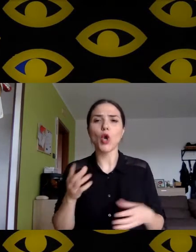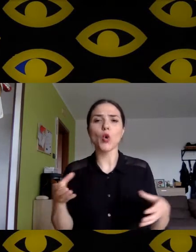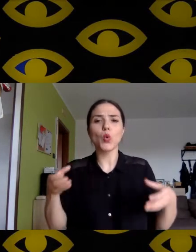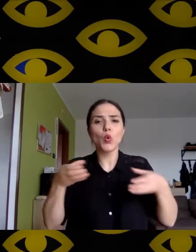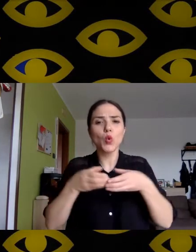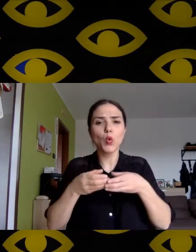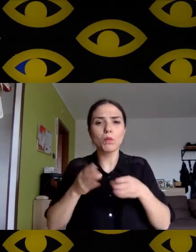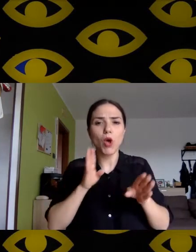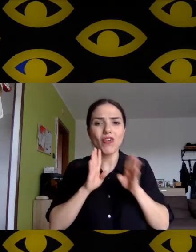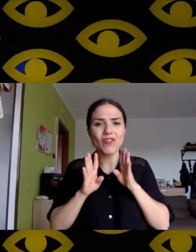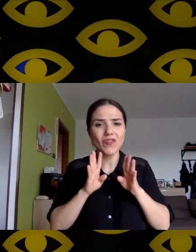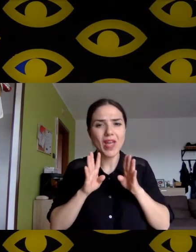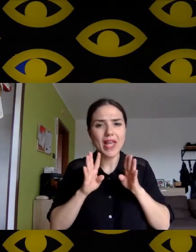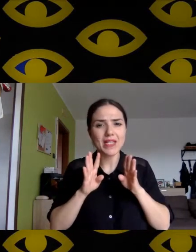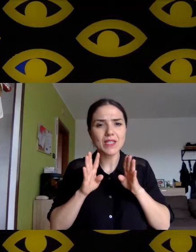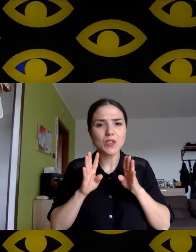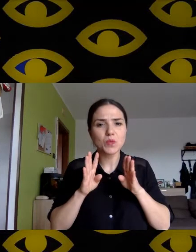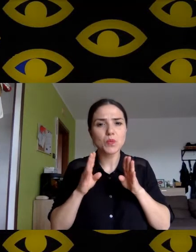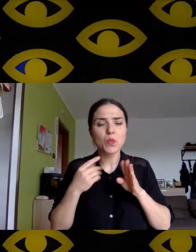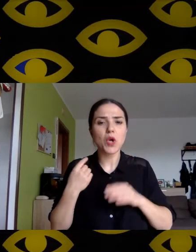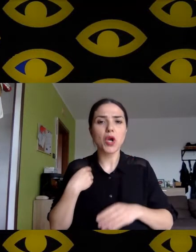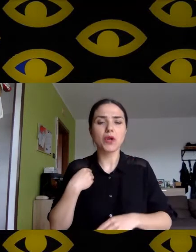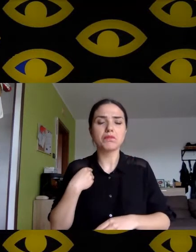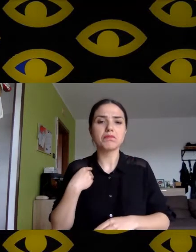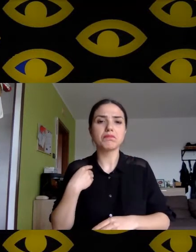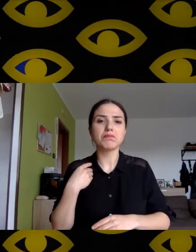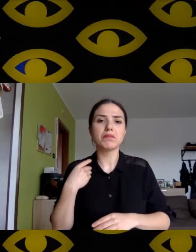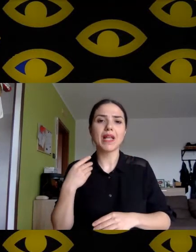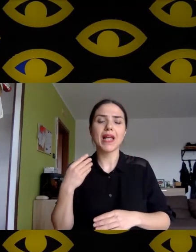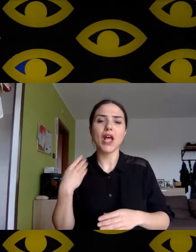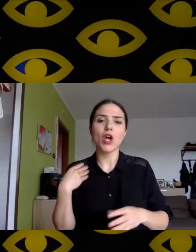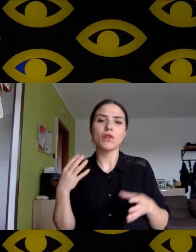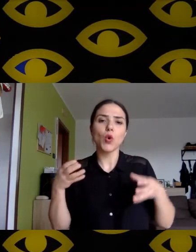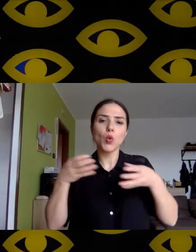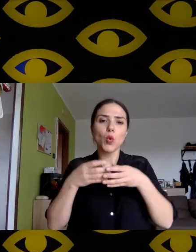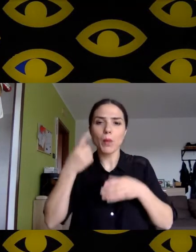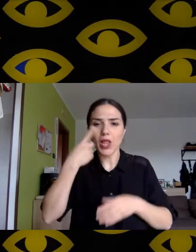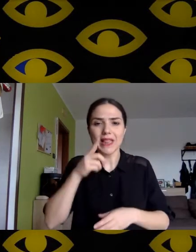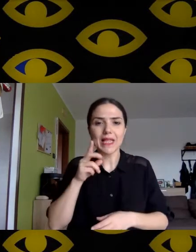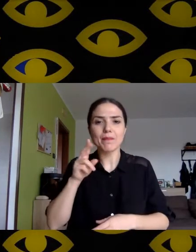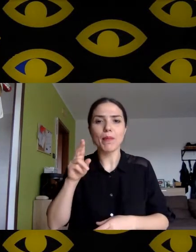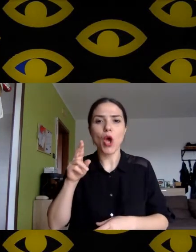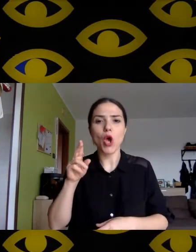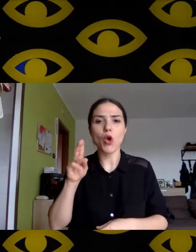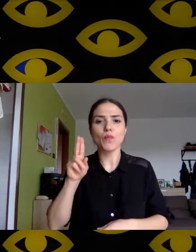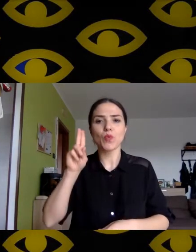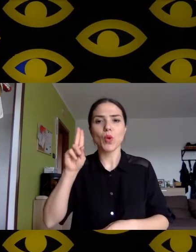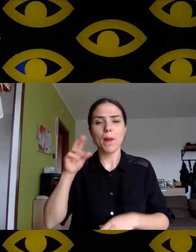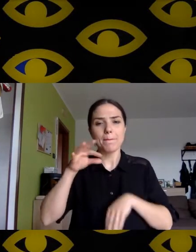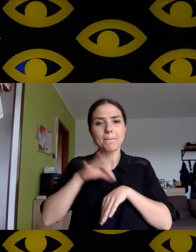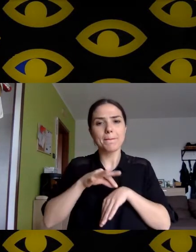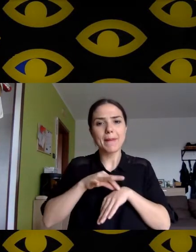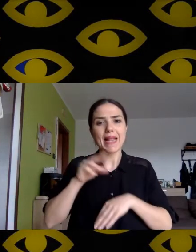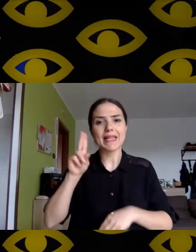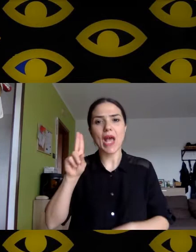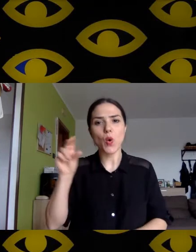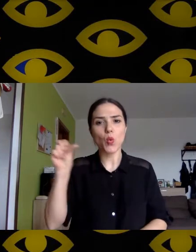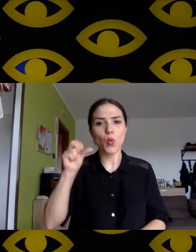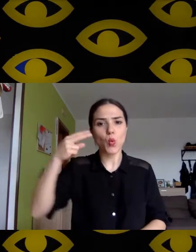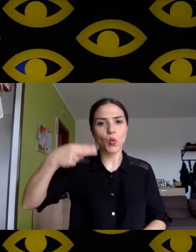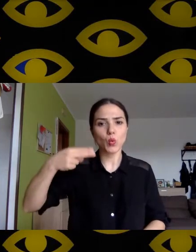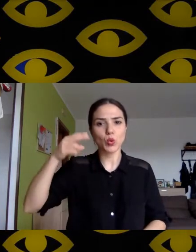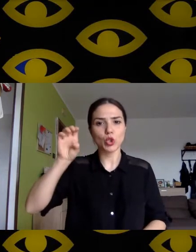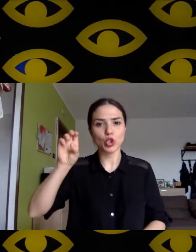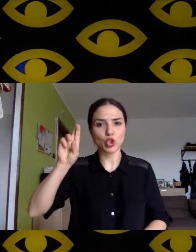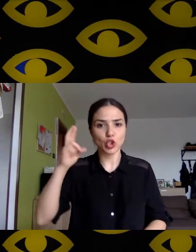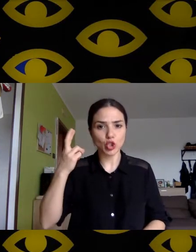alcune altre persone affette dalla malattia della sindrome di Usher. Abbiamo così provato a fare questo